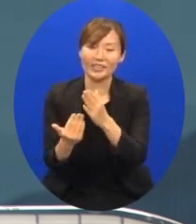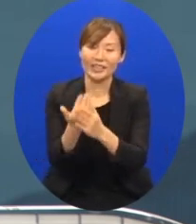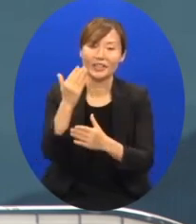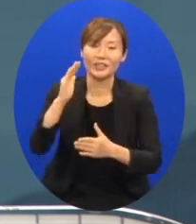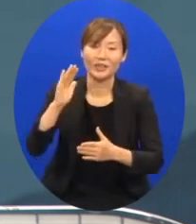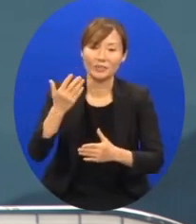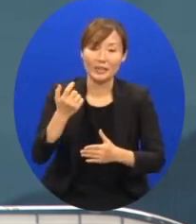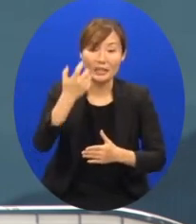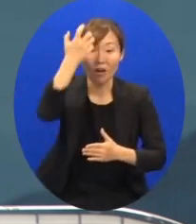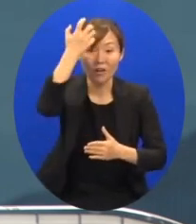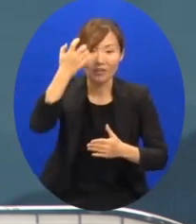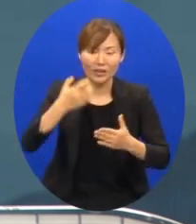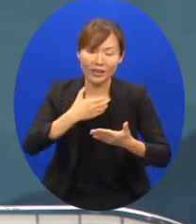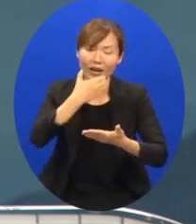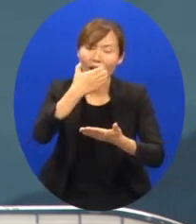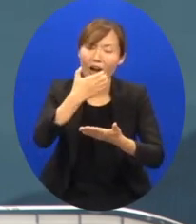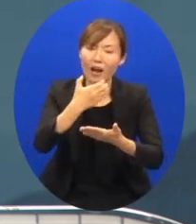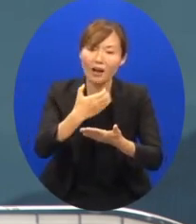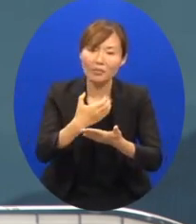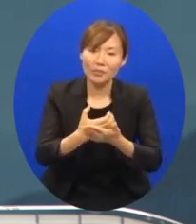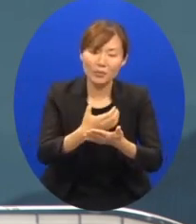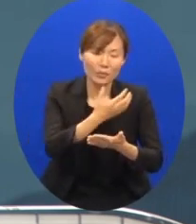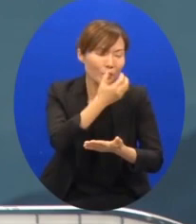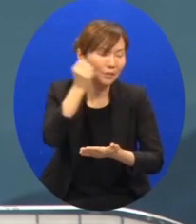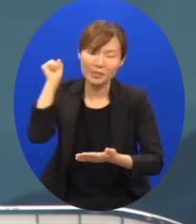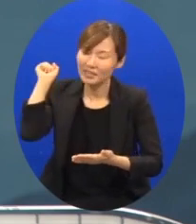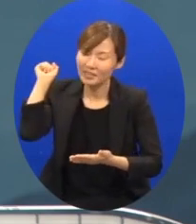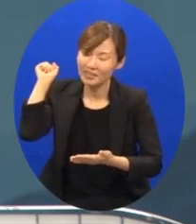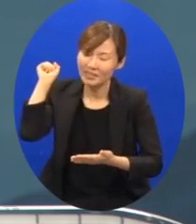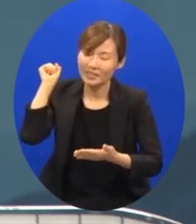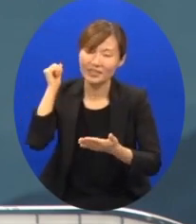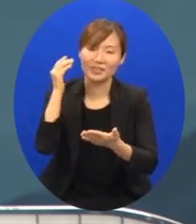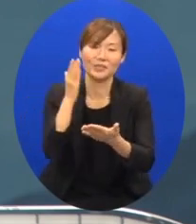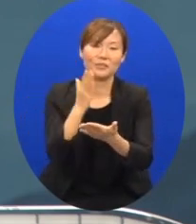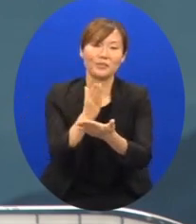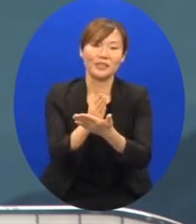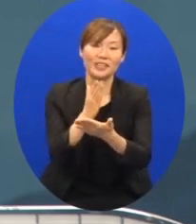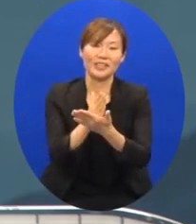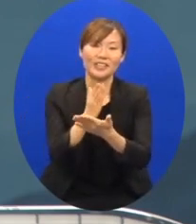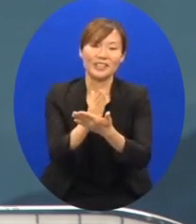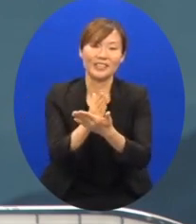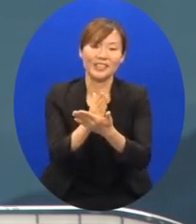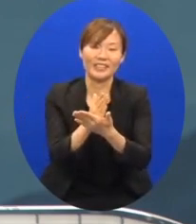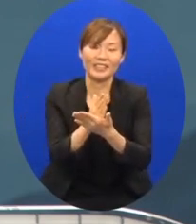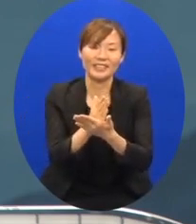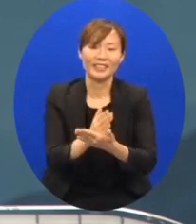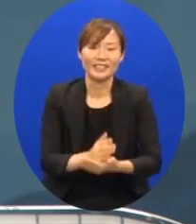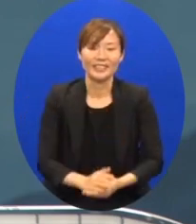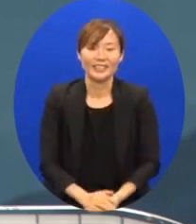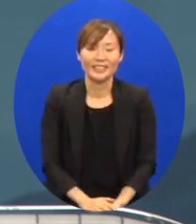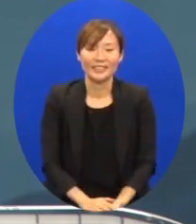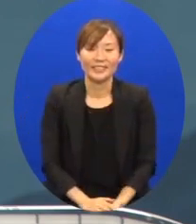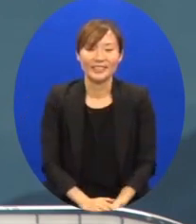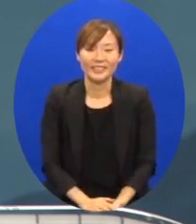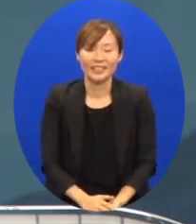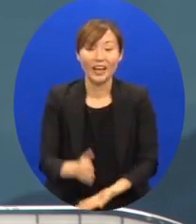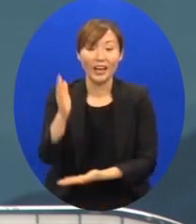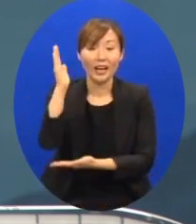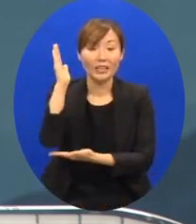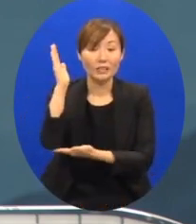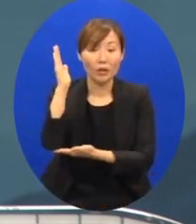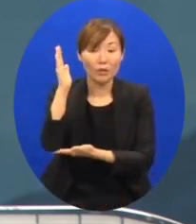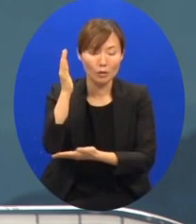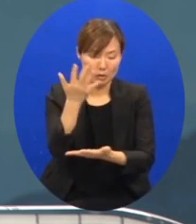감동을 계획대로 외면하고 무시하고 거역하지 않게 되기 바람 제가 설교 원고의